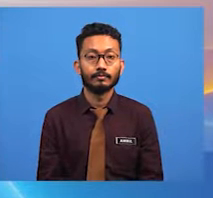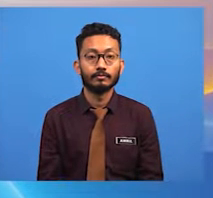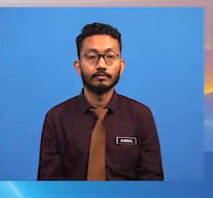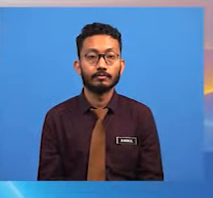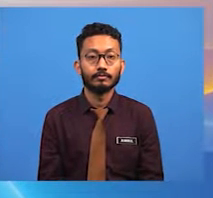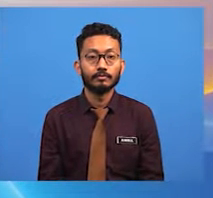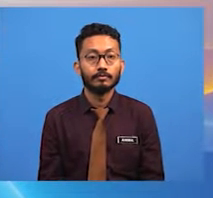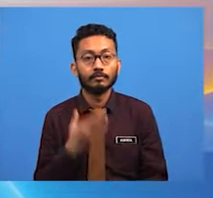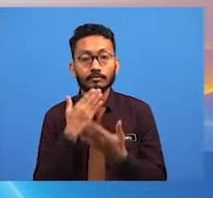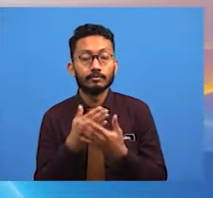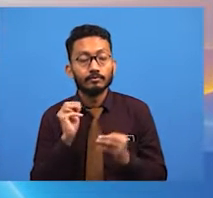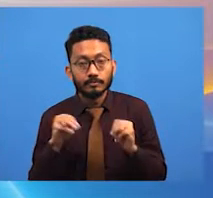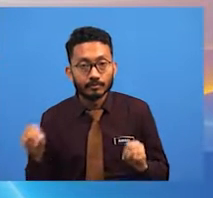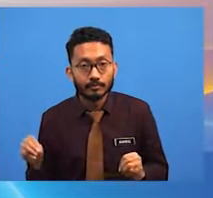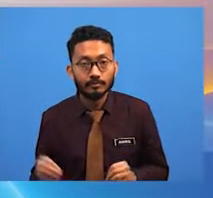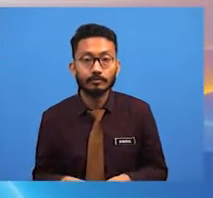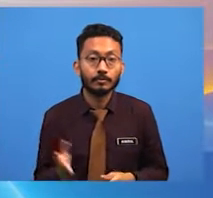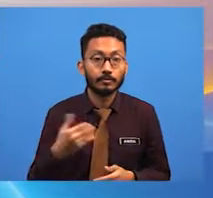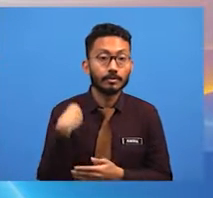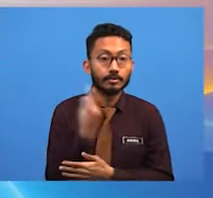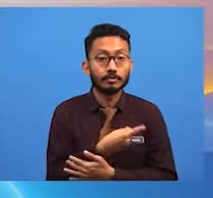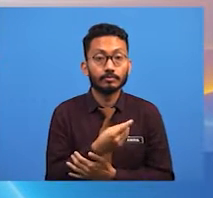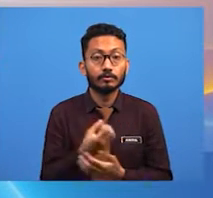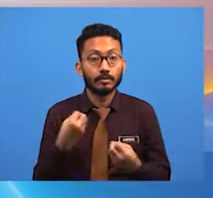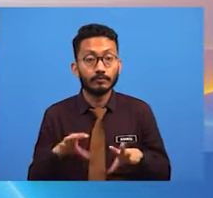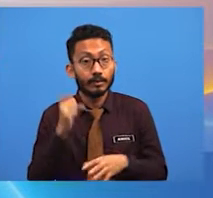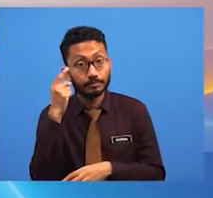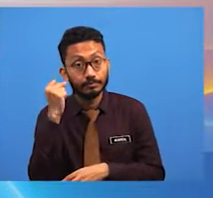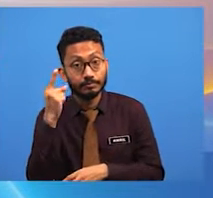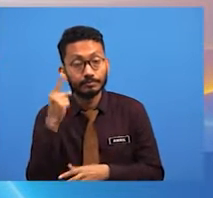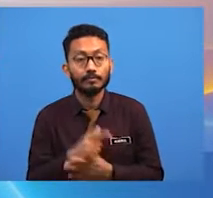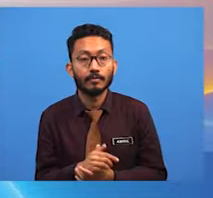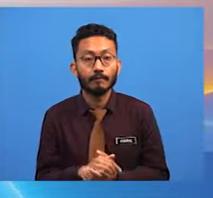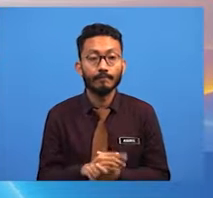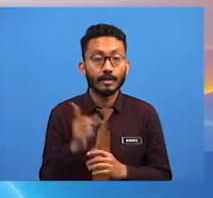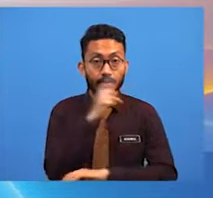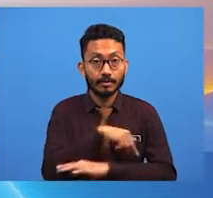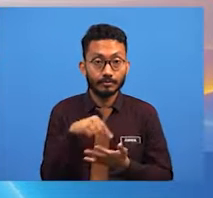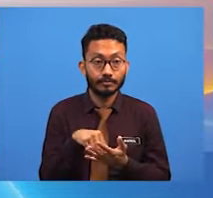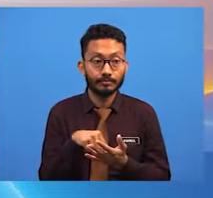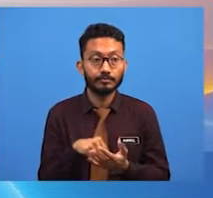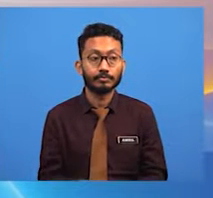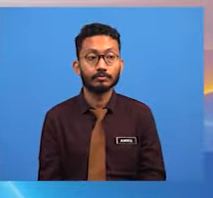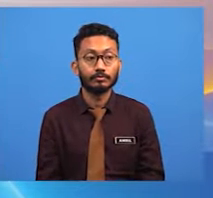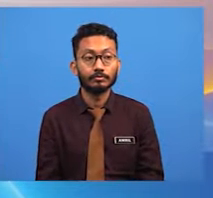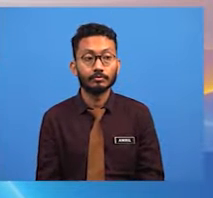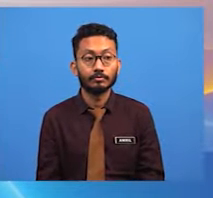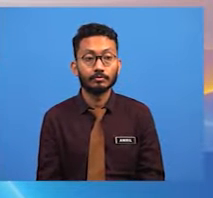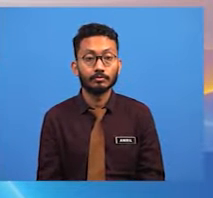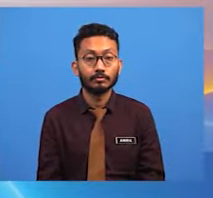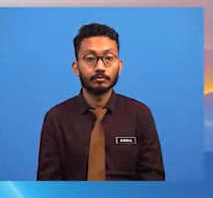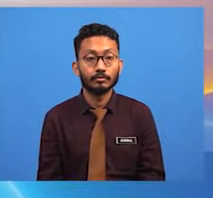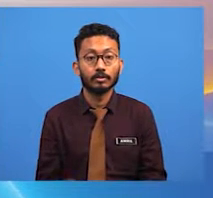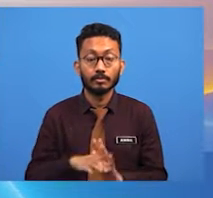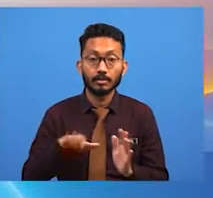Baiklah murid-murid, cikgu harap semua sudah faham pembelajaran kita pada hari ini.